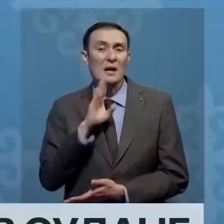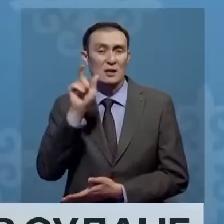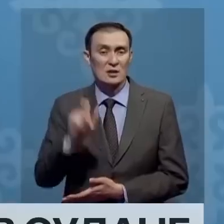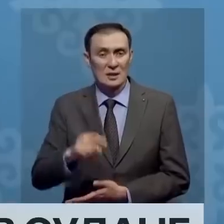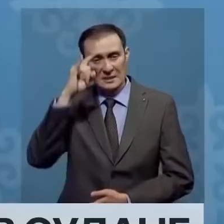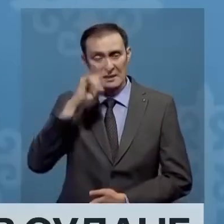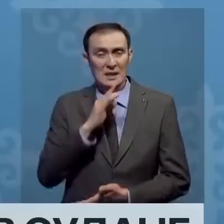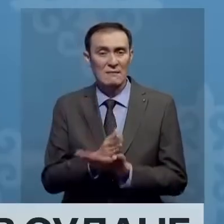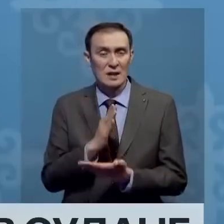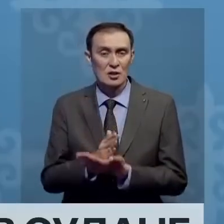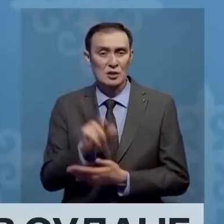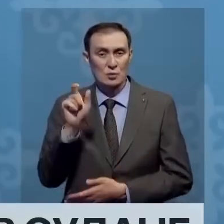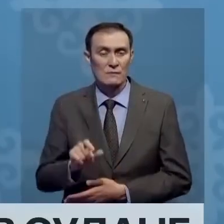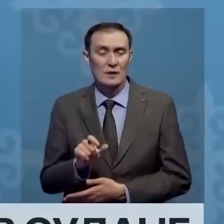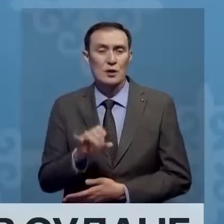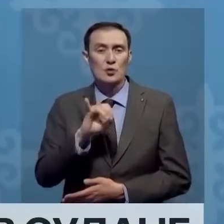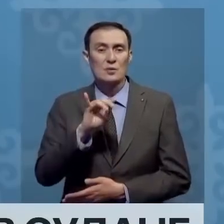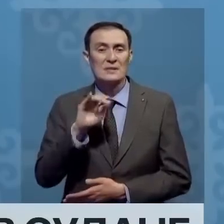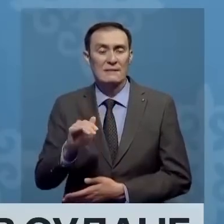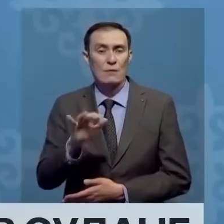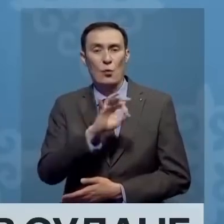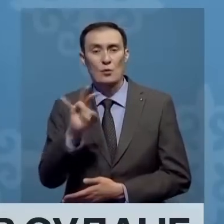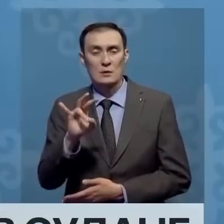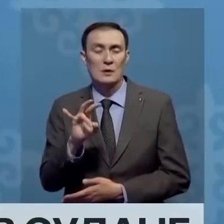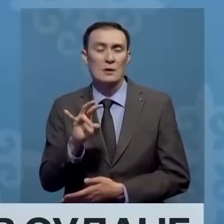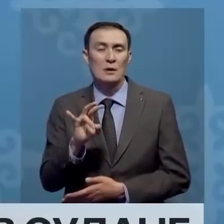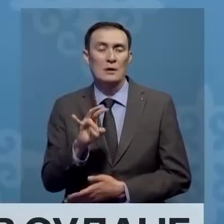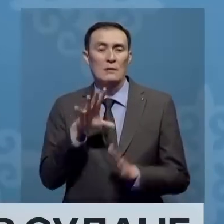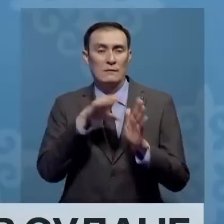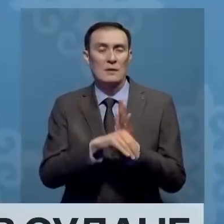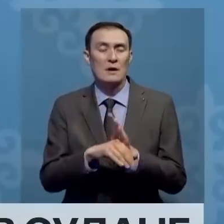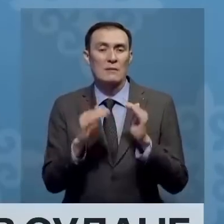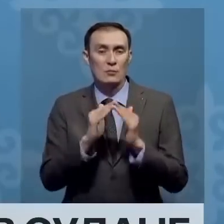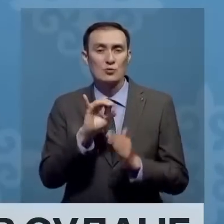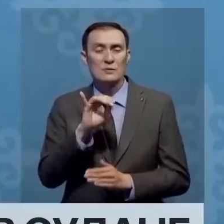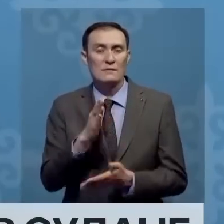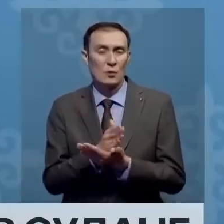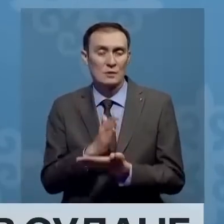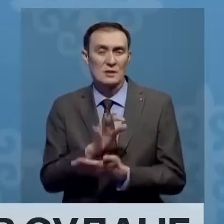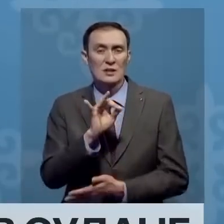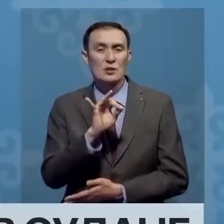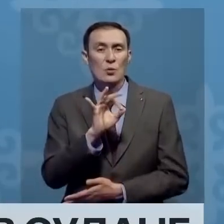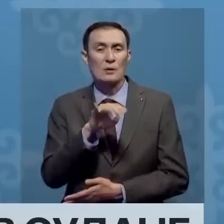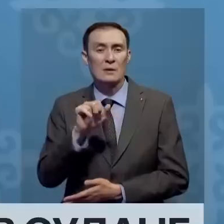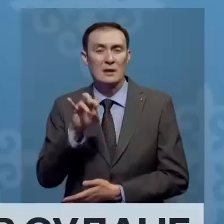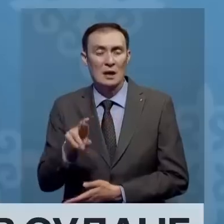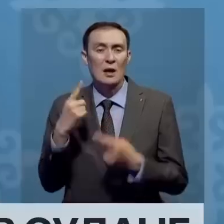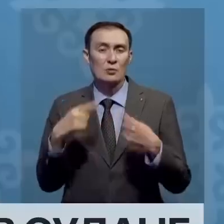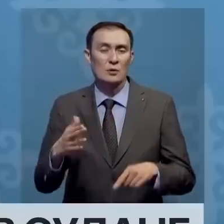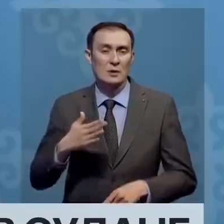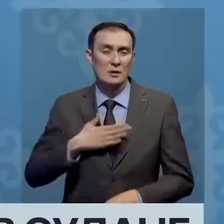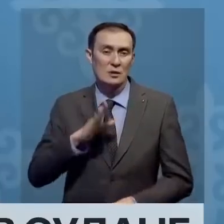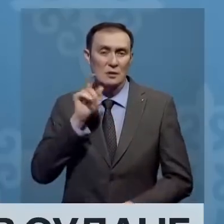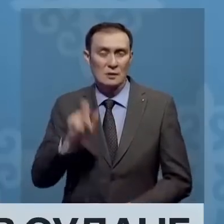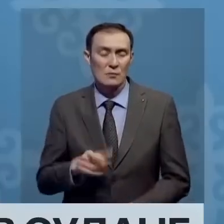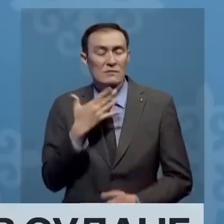Казахстана, являющаяся сотрудником ЮНИСЕФ ООН, разместилась в кампусе ЮНИСЕФ, который находится в Иордании, а другая наша